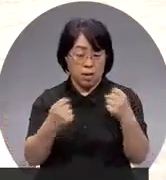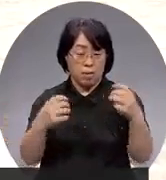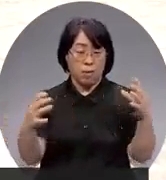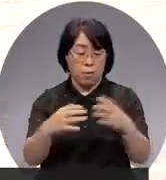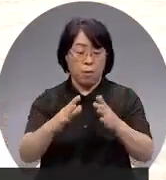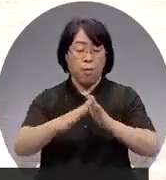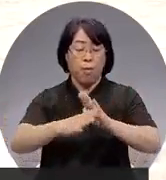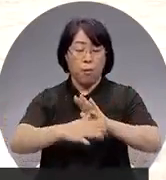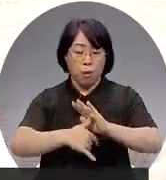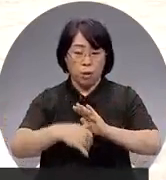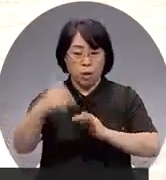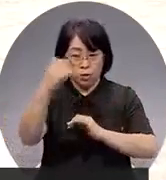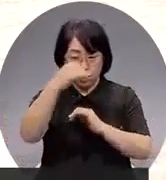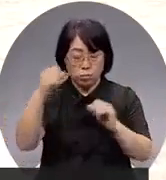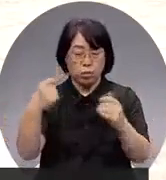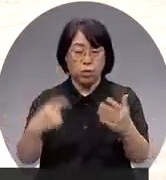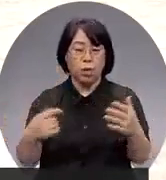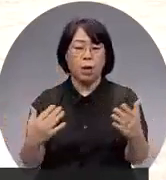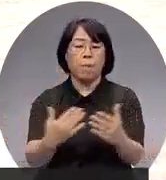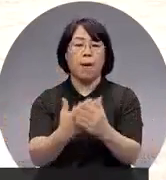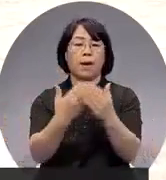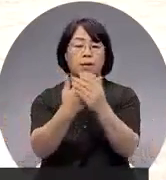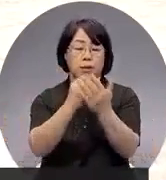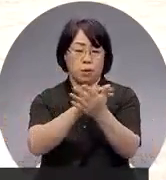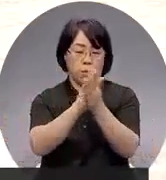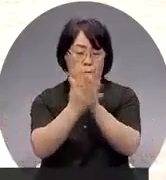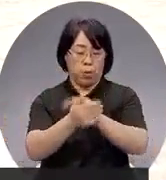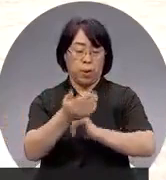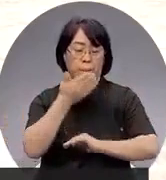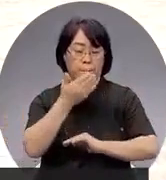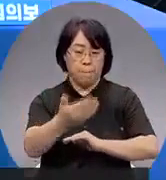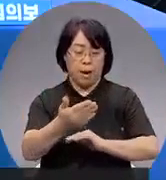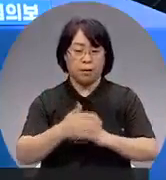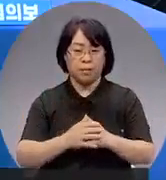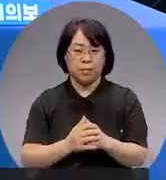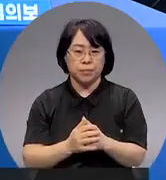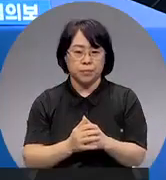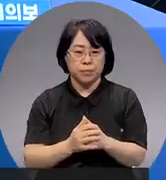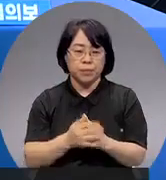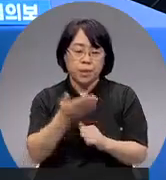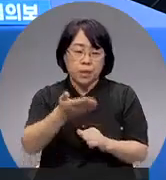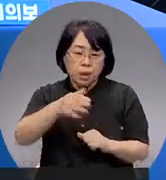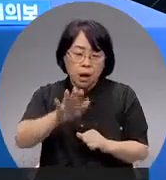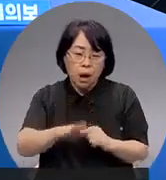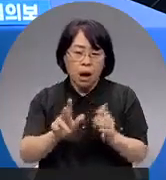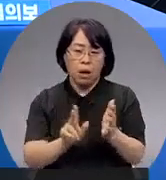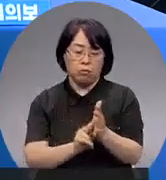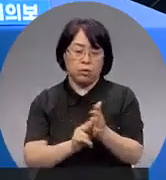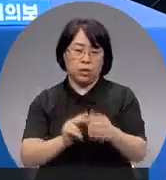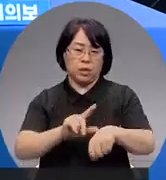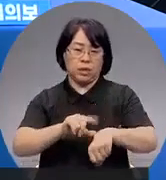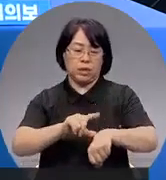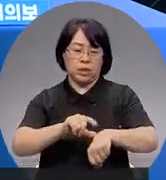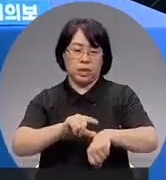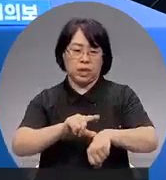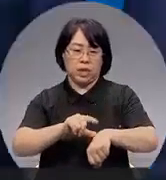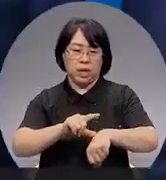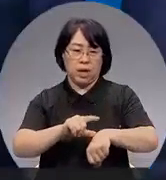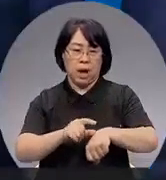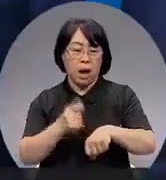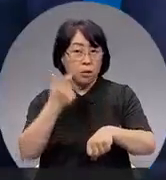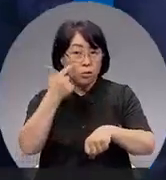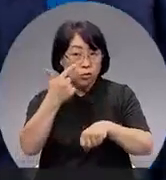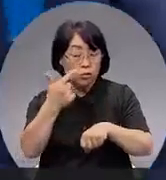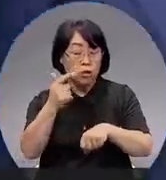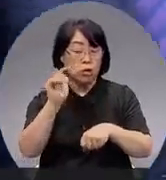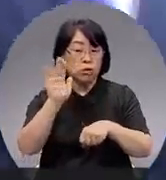교육의 발전 변화 가능성이 가장 많은 거 아니냐. 하지만 문제는 시간입니다. 당장 엿새